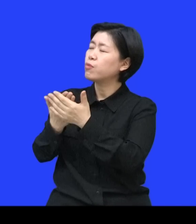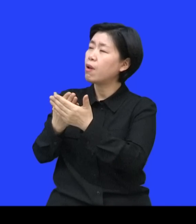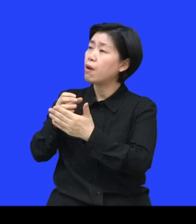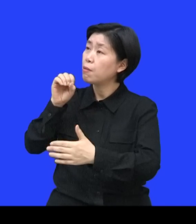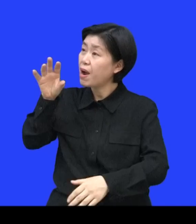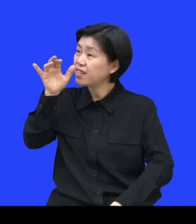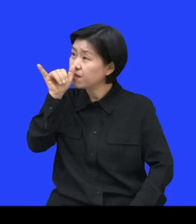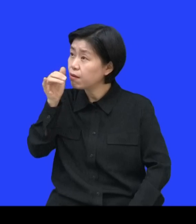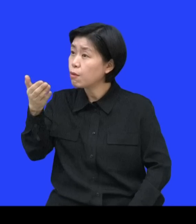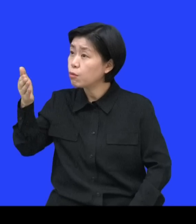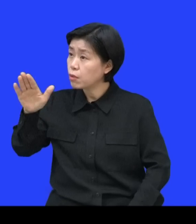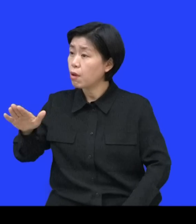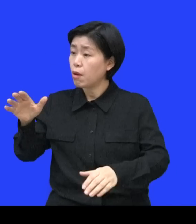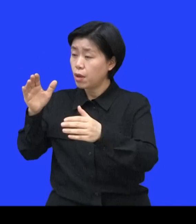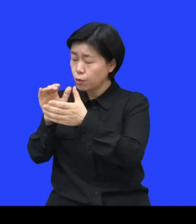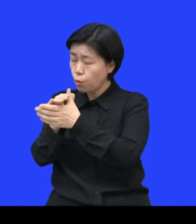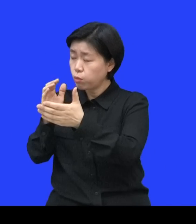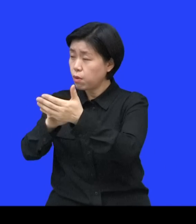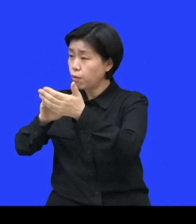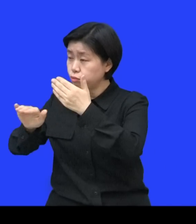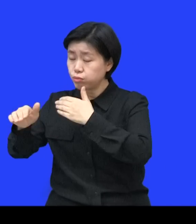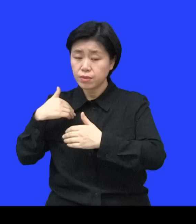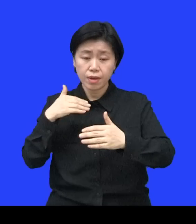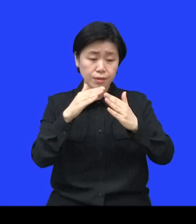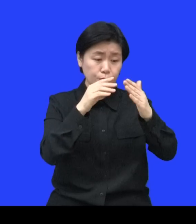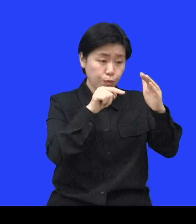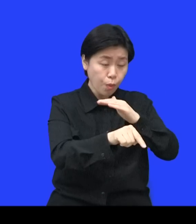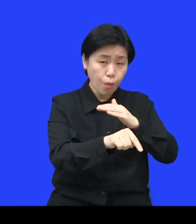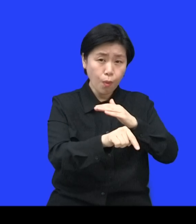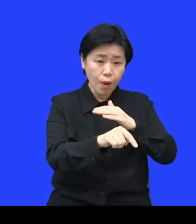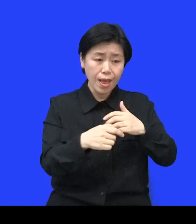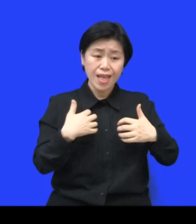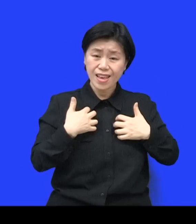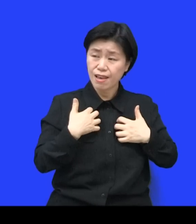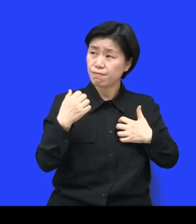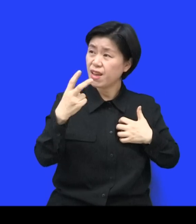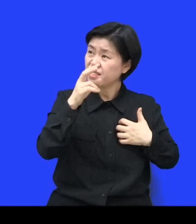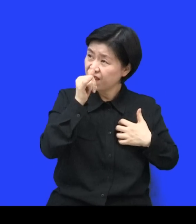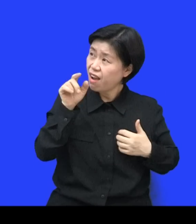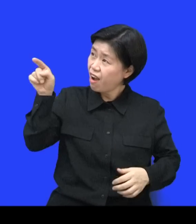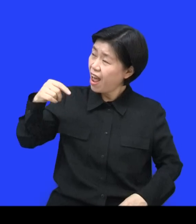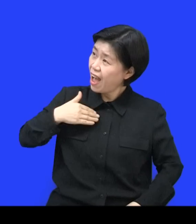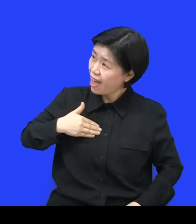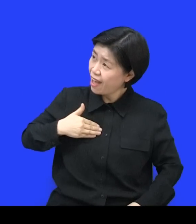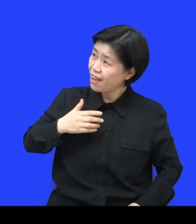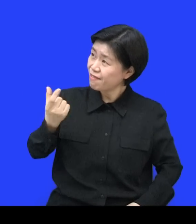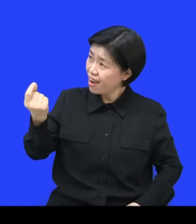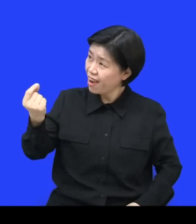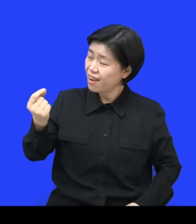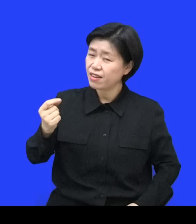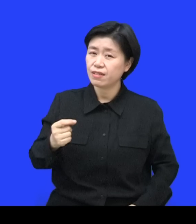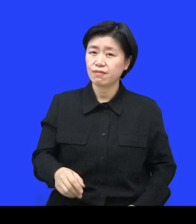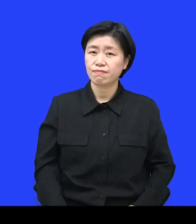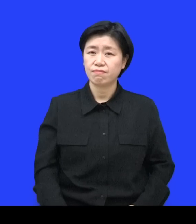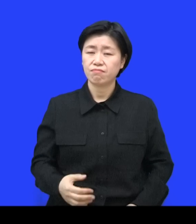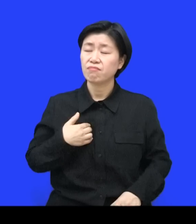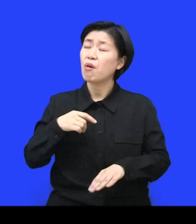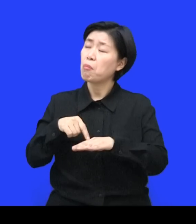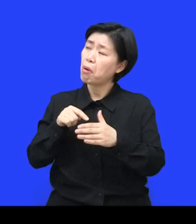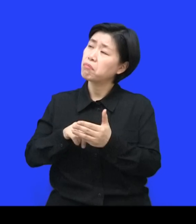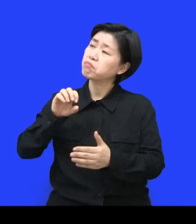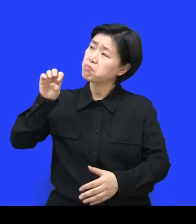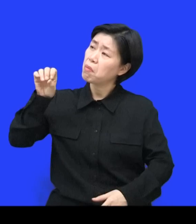거 아시죠? 네. 저 지금 마음이 절대 안 변한 것 같아요. 아무튼 하나님 그렇다고요. 이렇게 말을 하고 다시